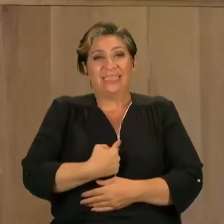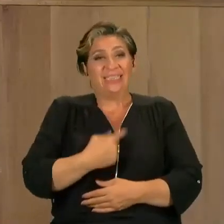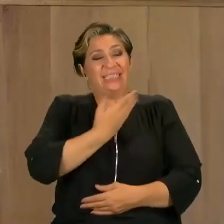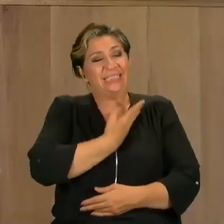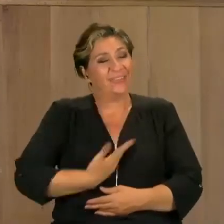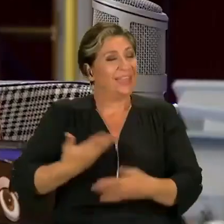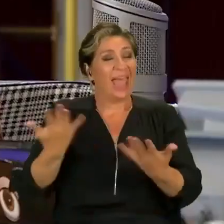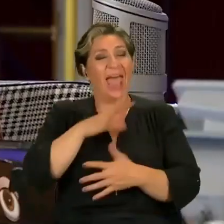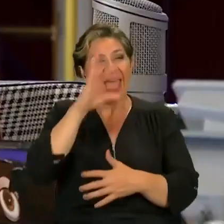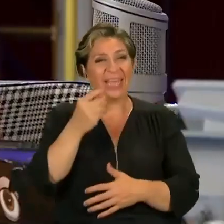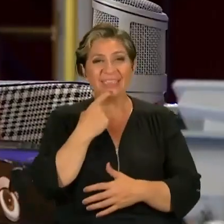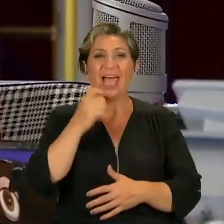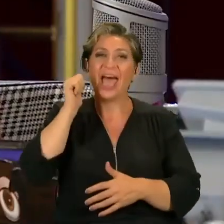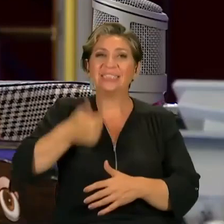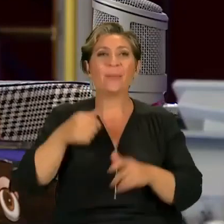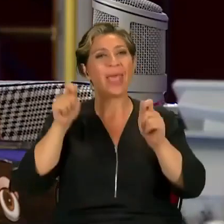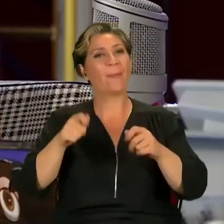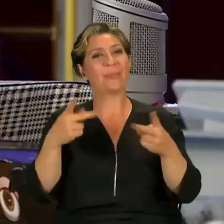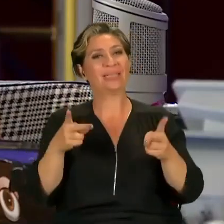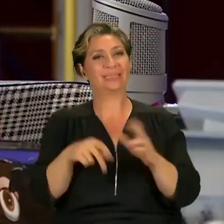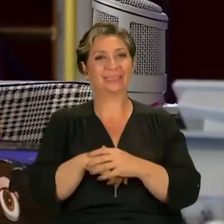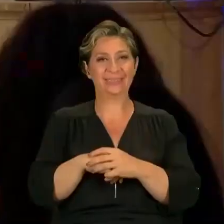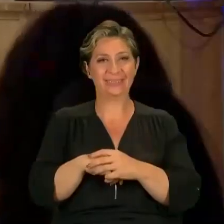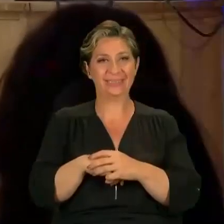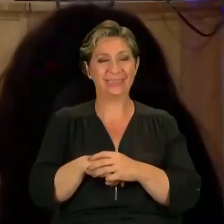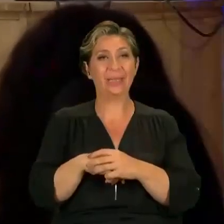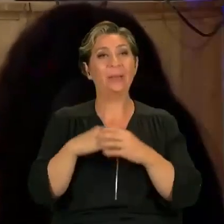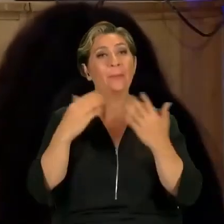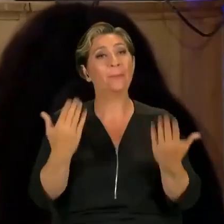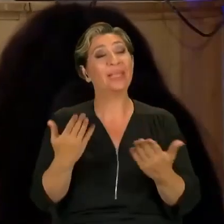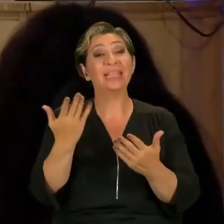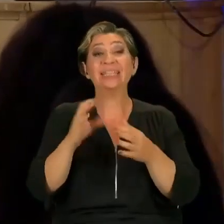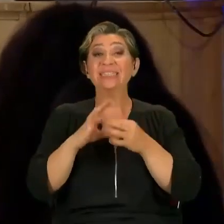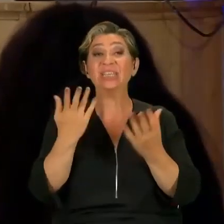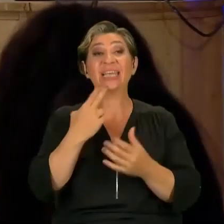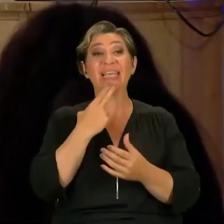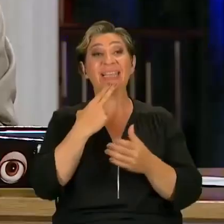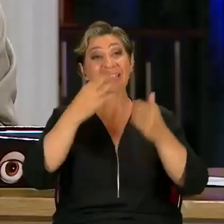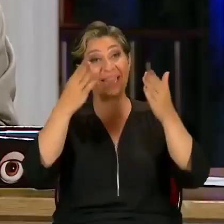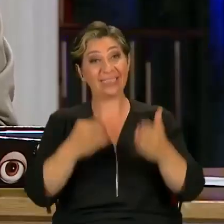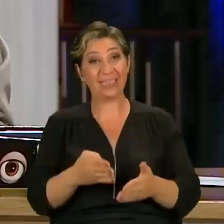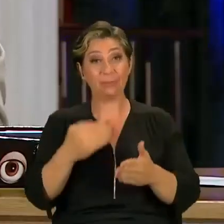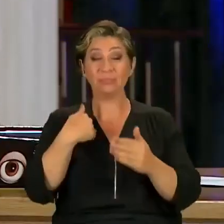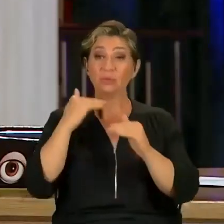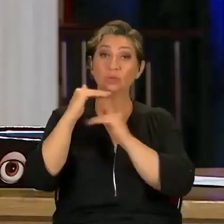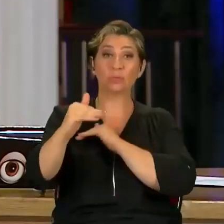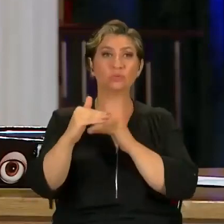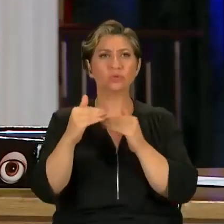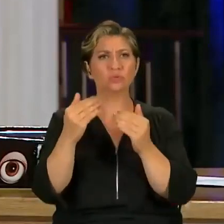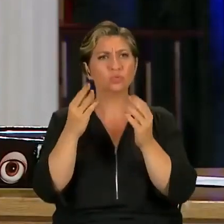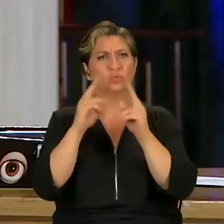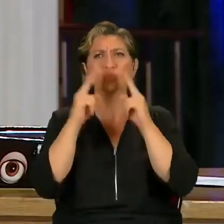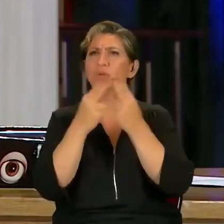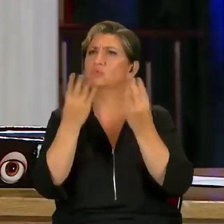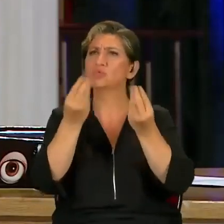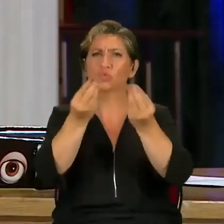şeyi her yaşta, her zaman yapabilir. Peki niçin bizim kadınlardan, bizim toplumumuzun, daha da dünyada